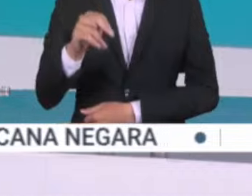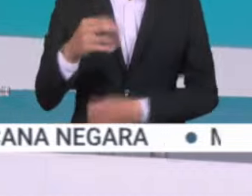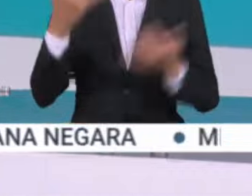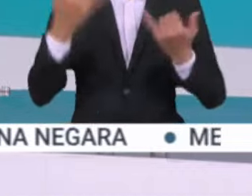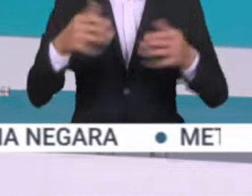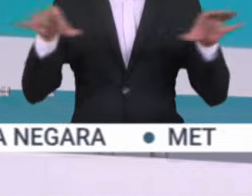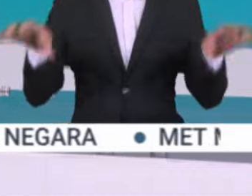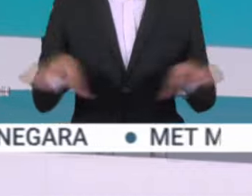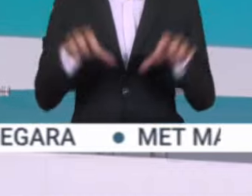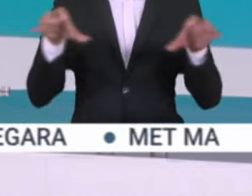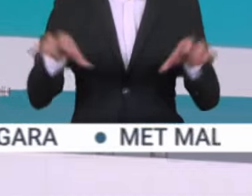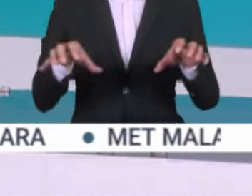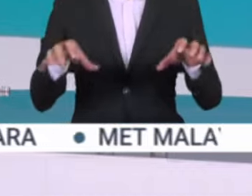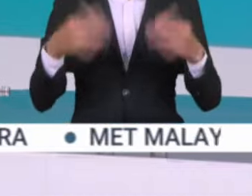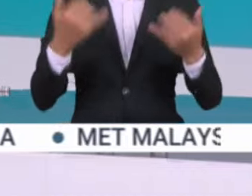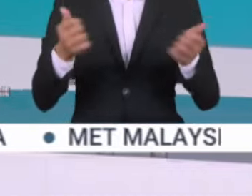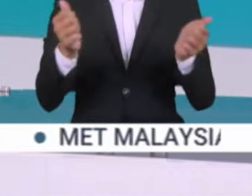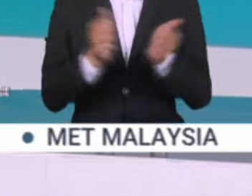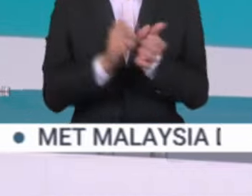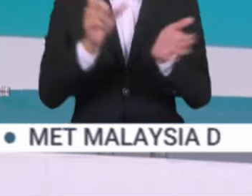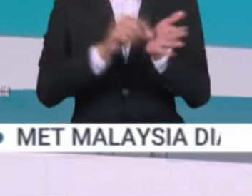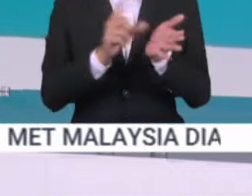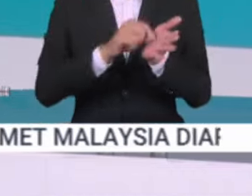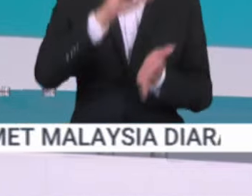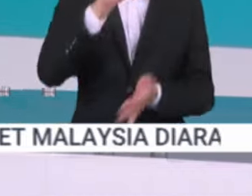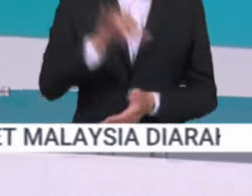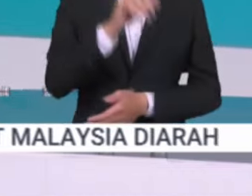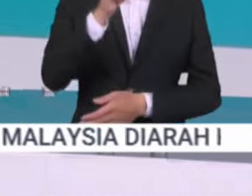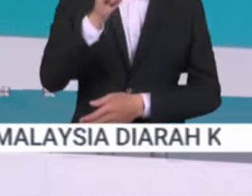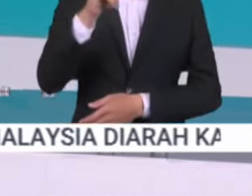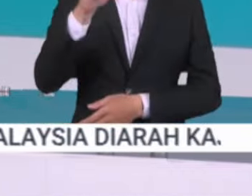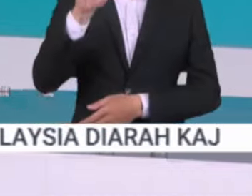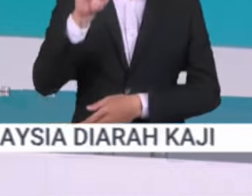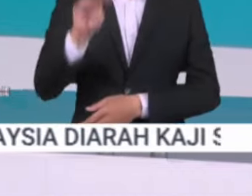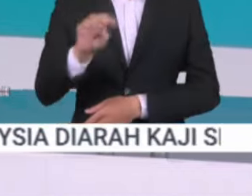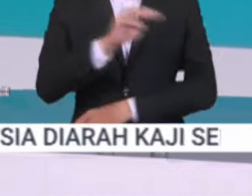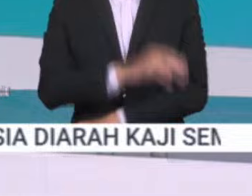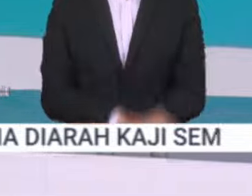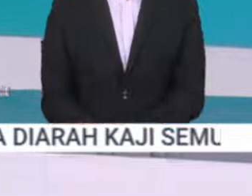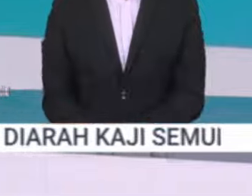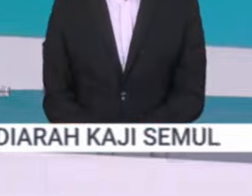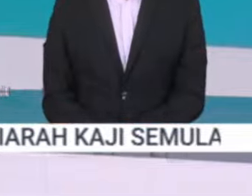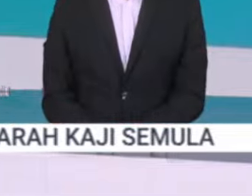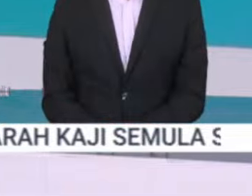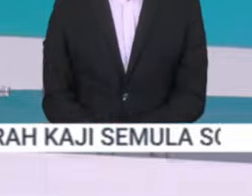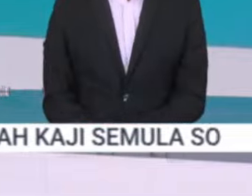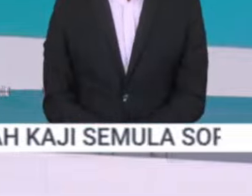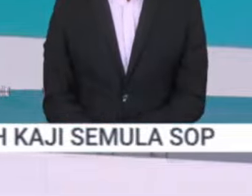yang sedang giat dilaksanakan. Kita ikuti laporannya, wartawan Jakim Lela Zain.